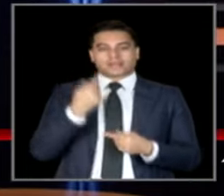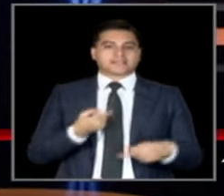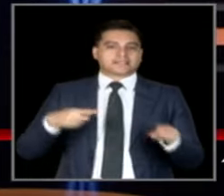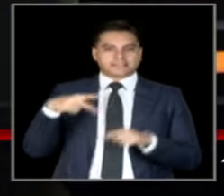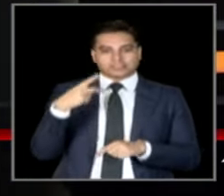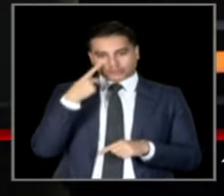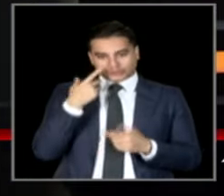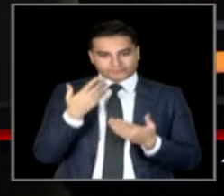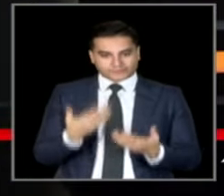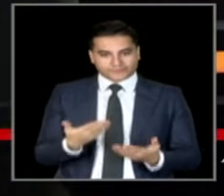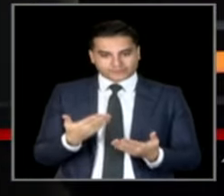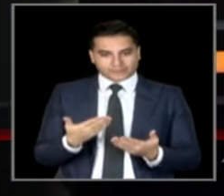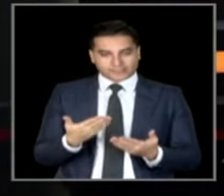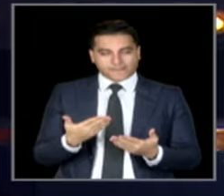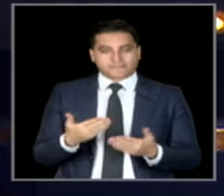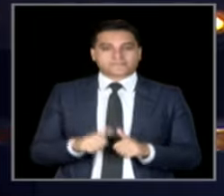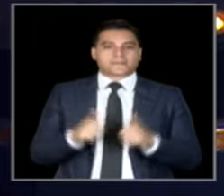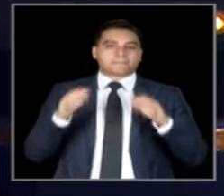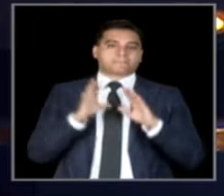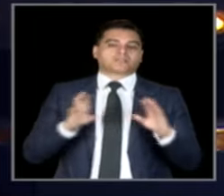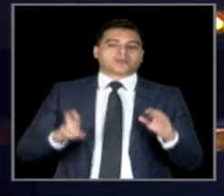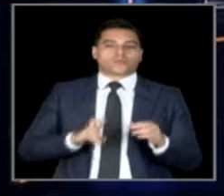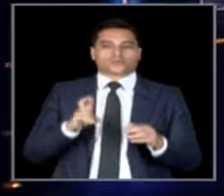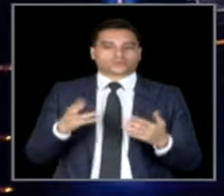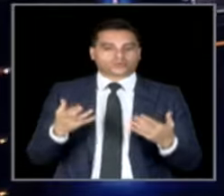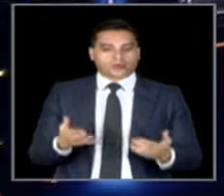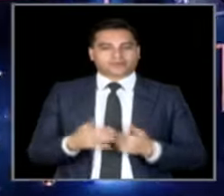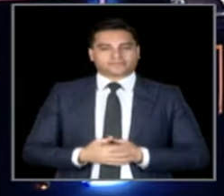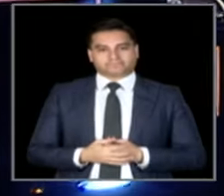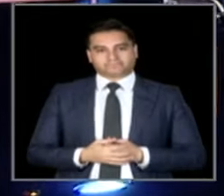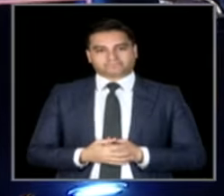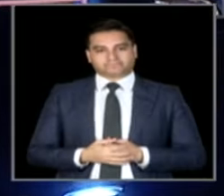على السرعة. سينما ومسرح، والسؤال هو: